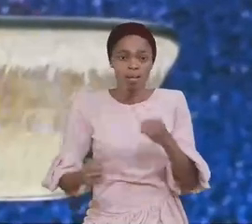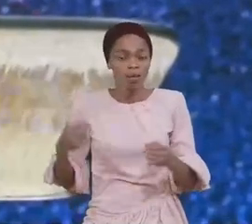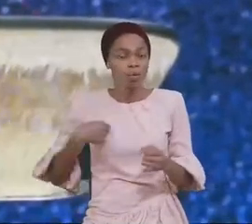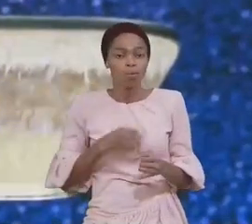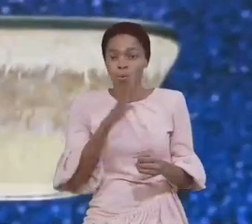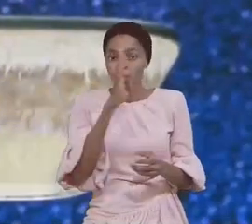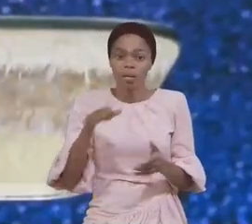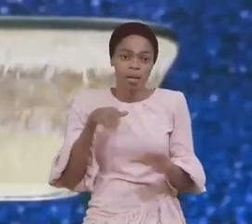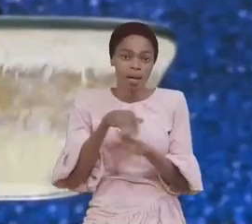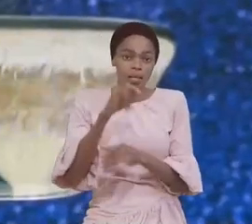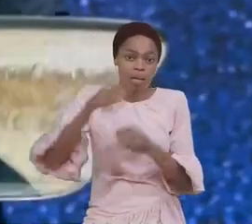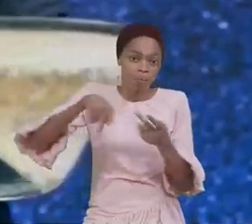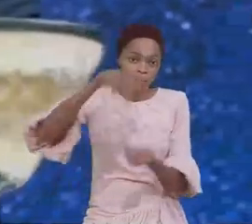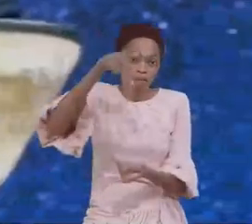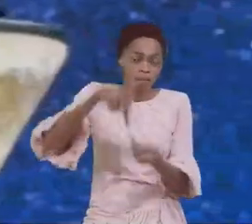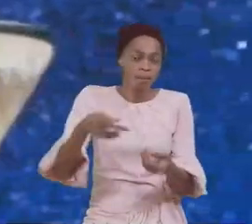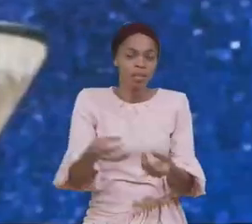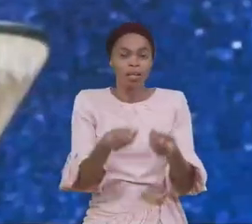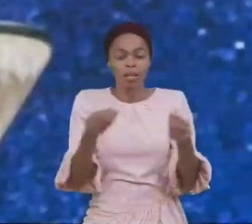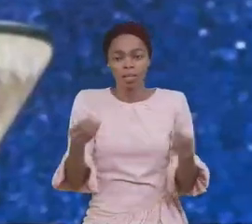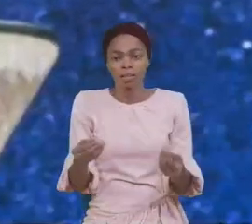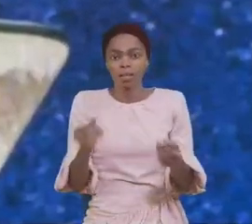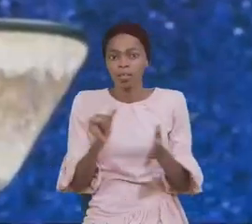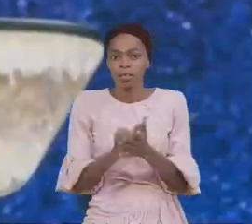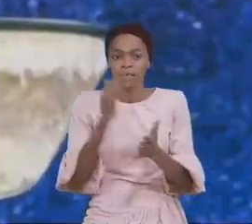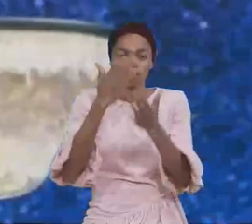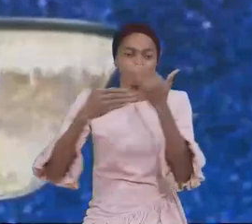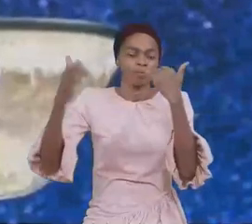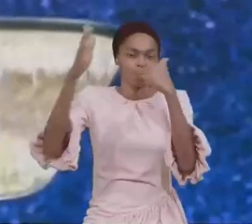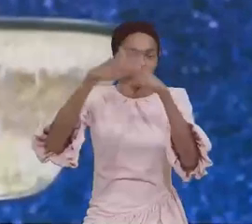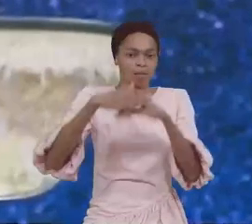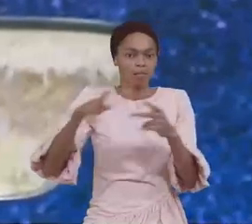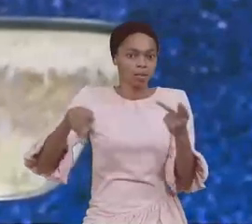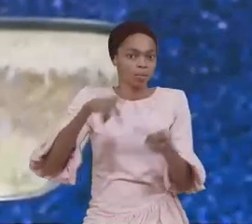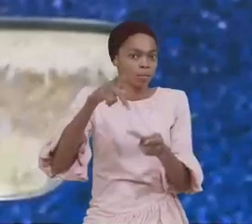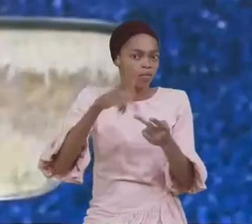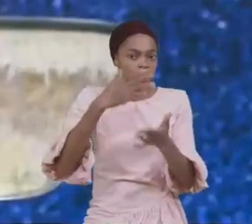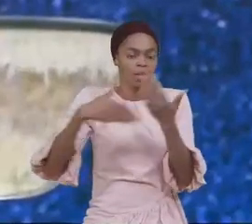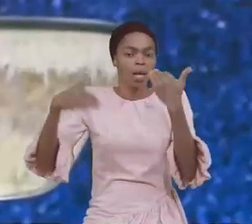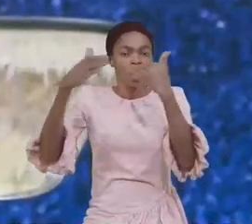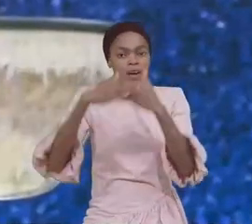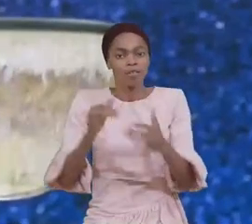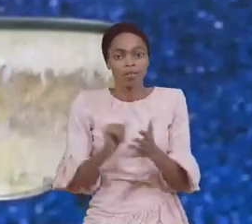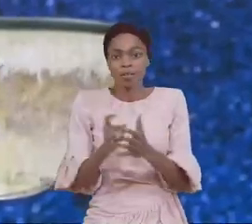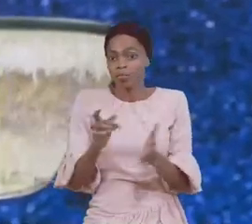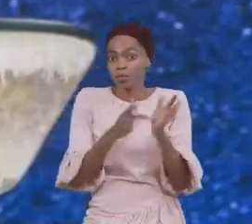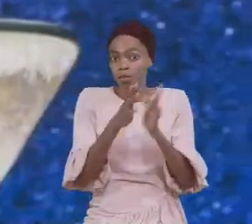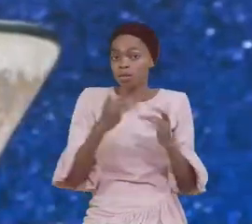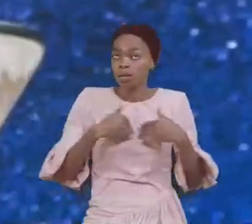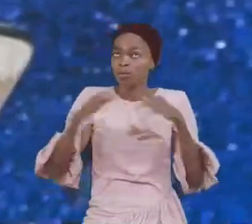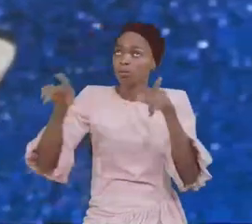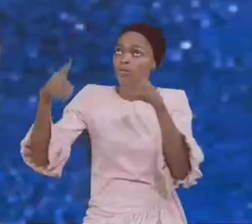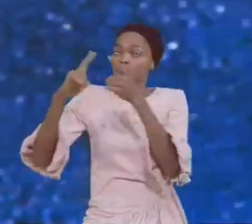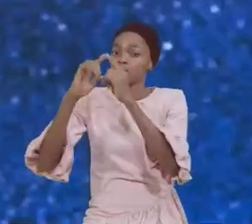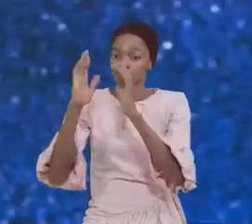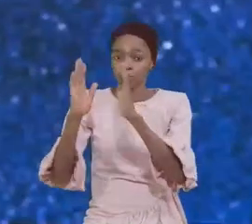pays parfait, le pays du Seigneur, le paradis parfait, le ciel parfait que Christ est allé préparer